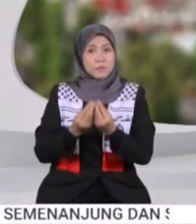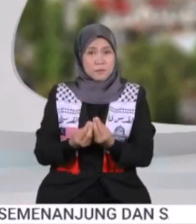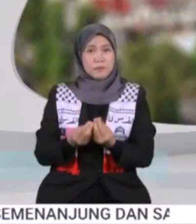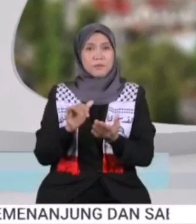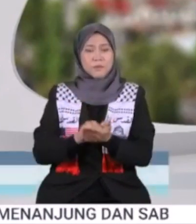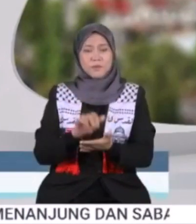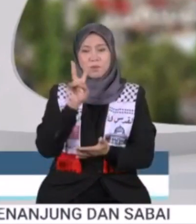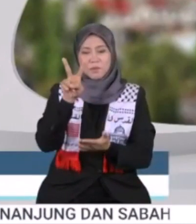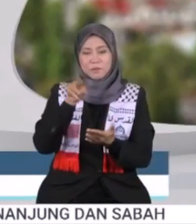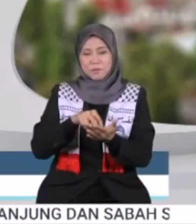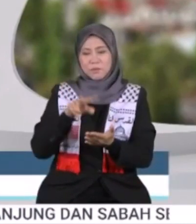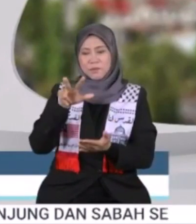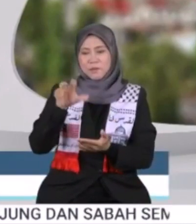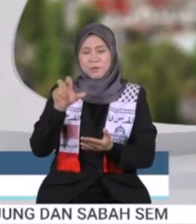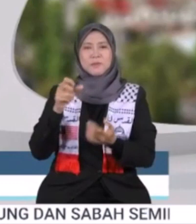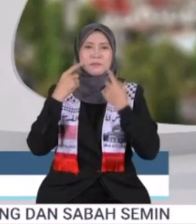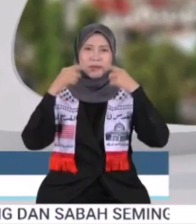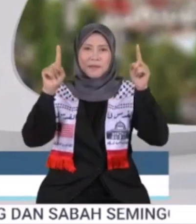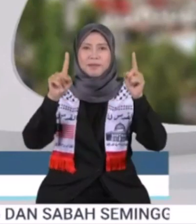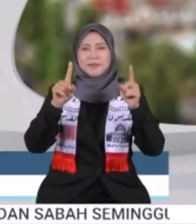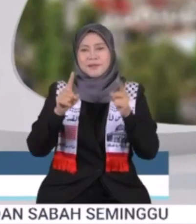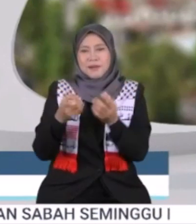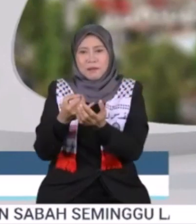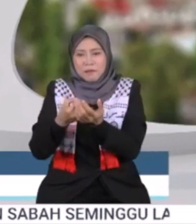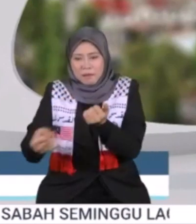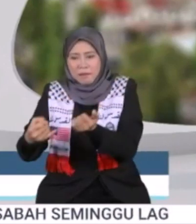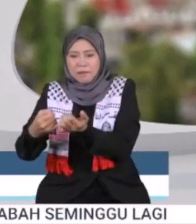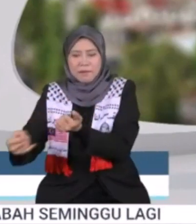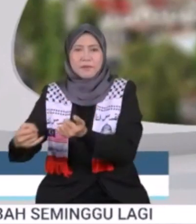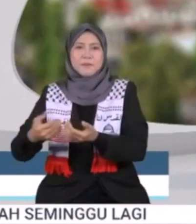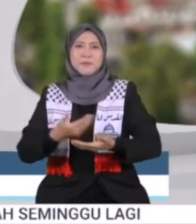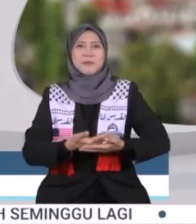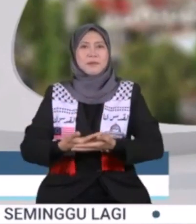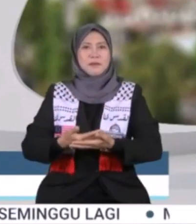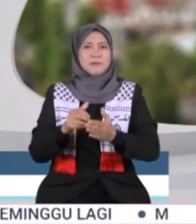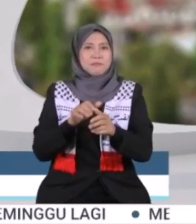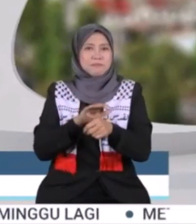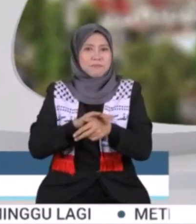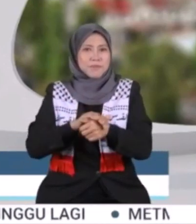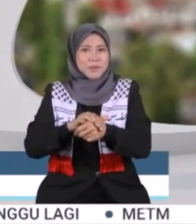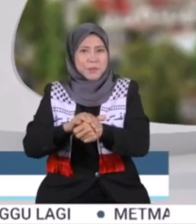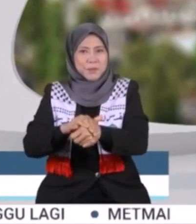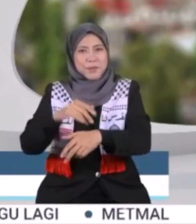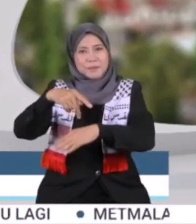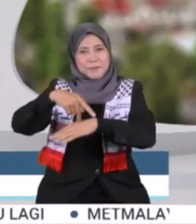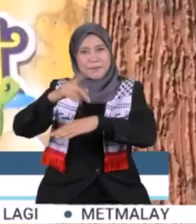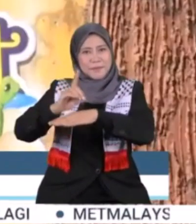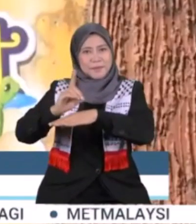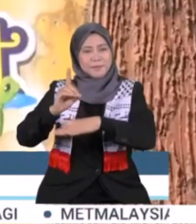itu, 2,300 berjaya ditetaskan di pusat penetasan penyu glory Port Dickson.